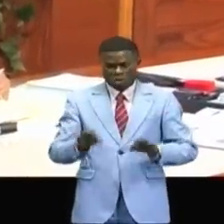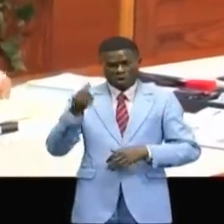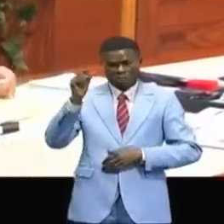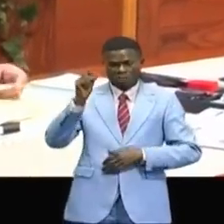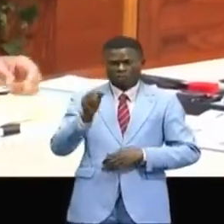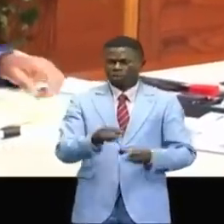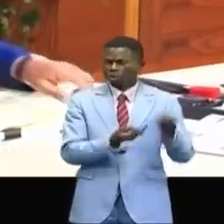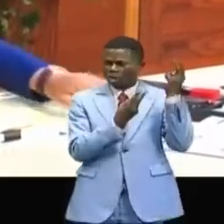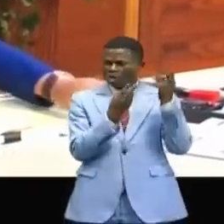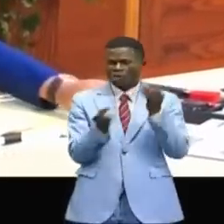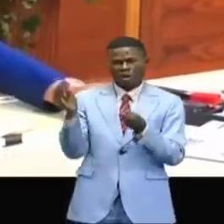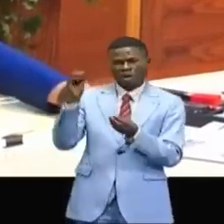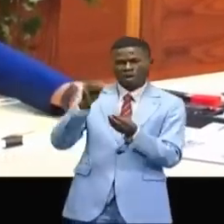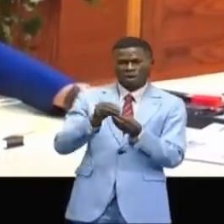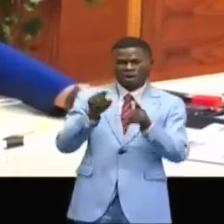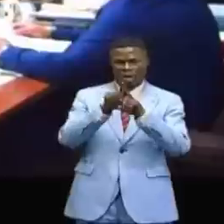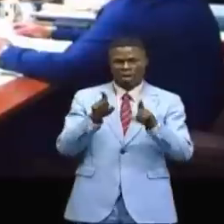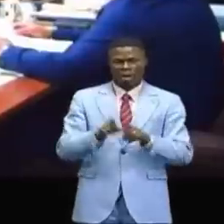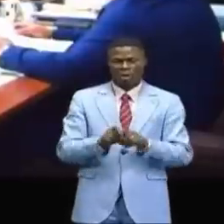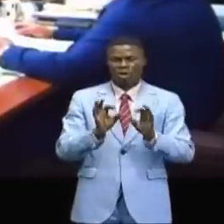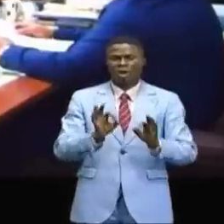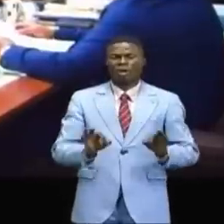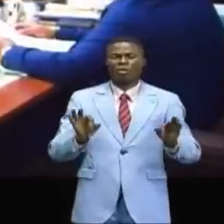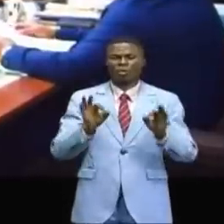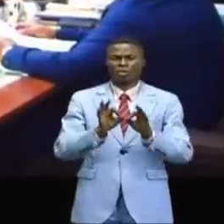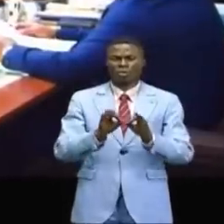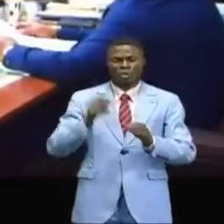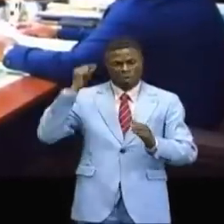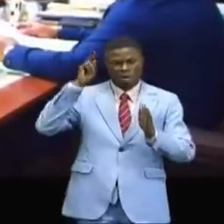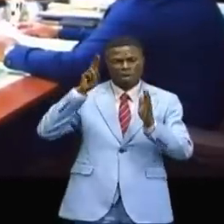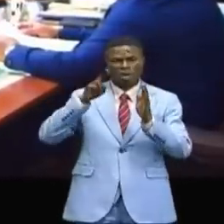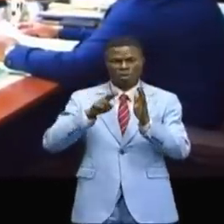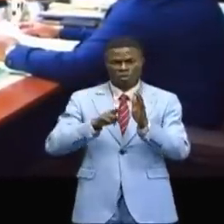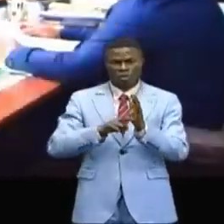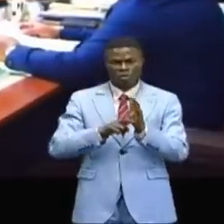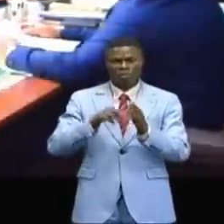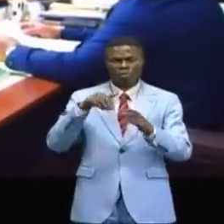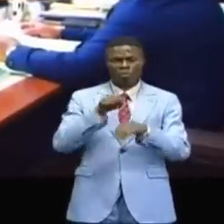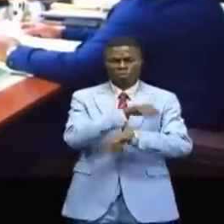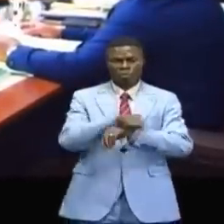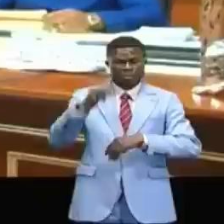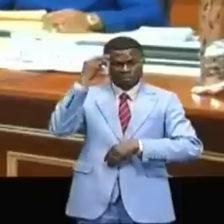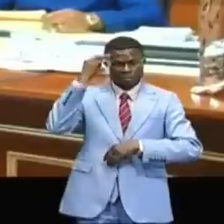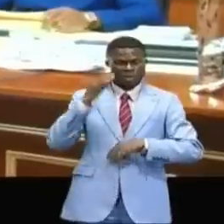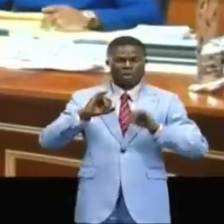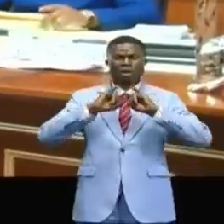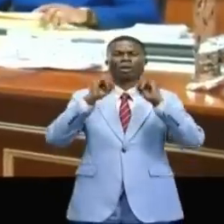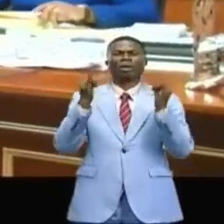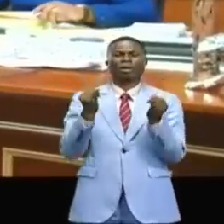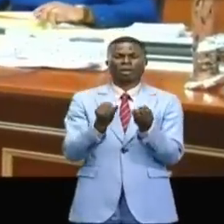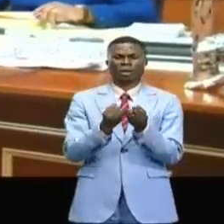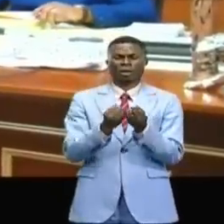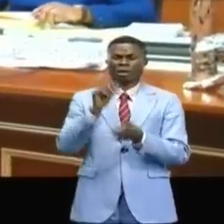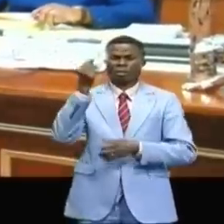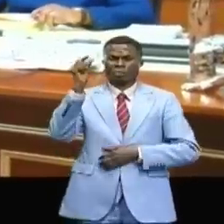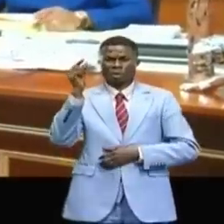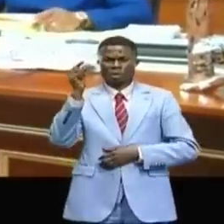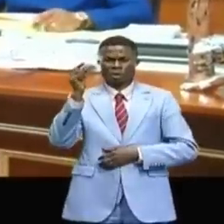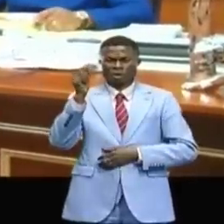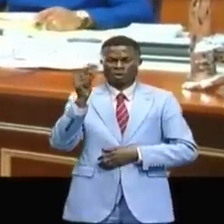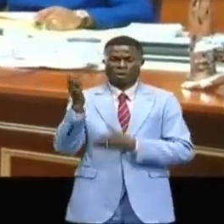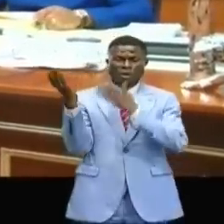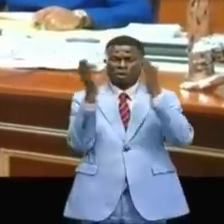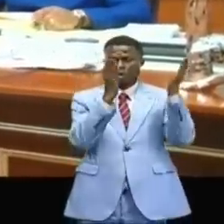valeur ajoutée et plus d'emplois. Le gouvernement, à travers le ministre de l'Industrie, des Mines, du